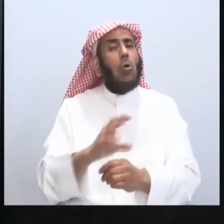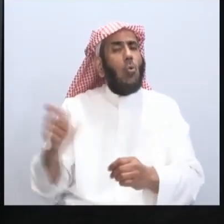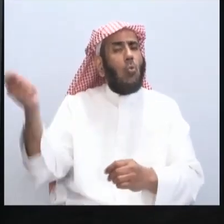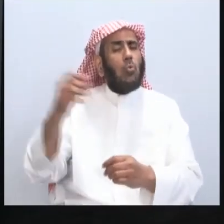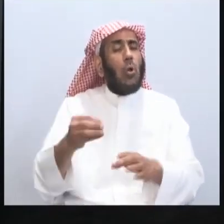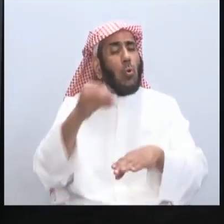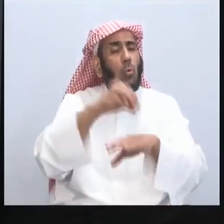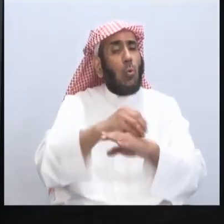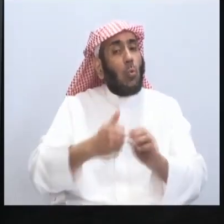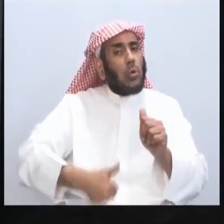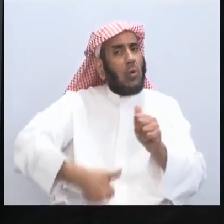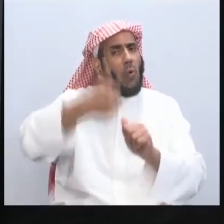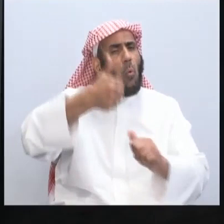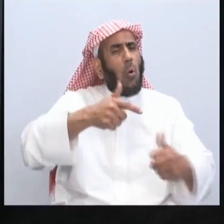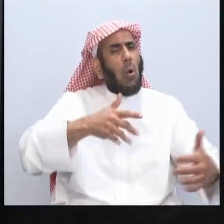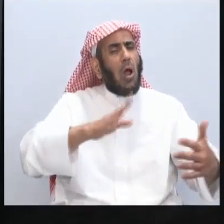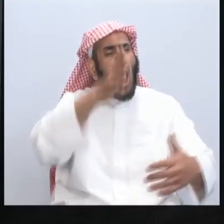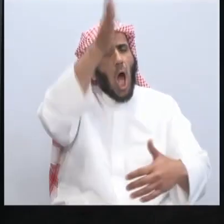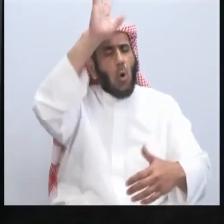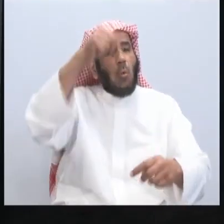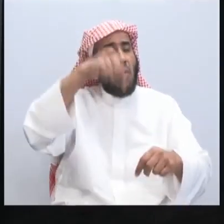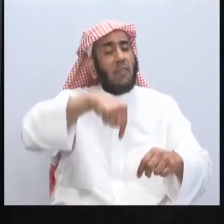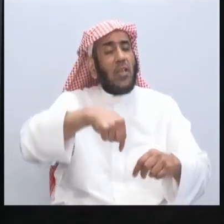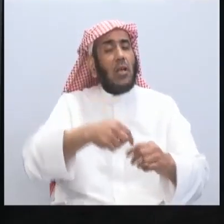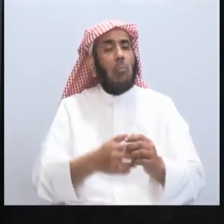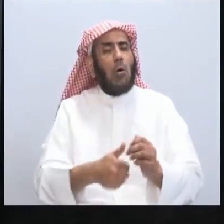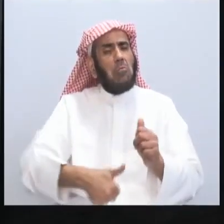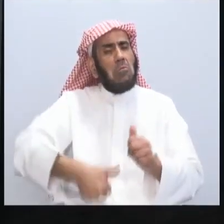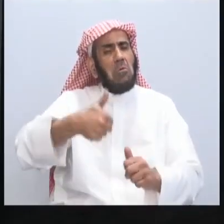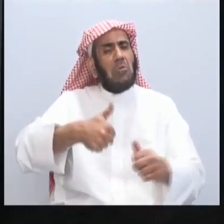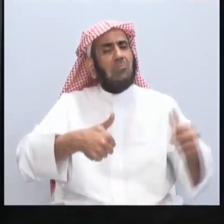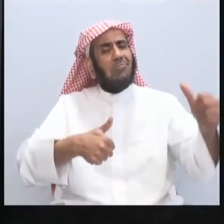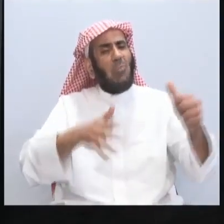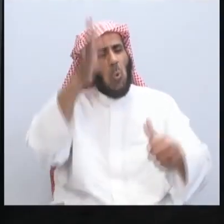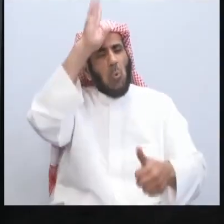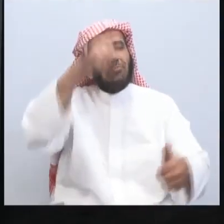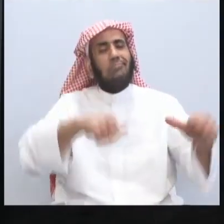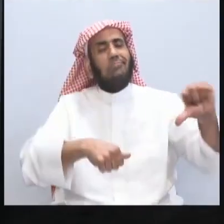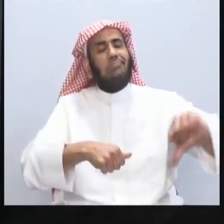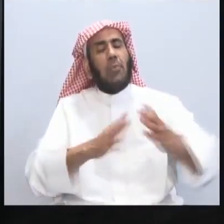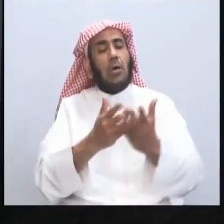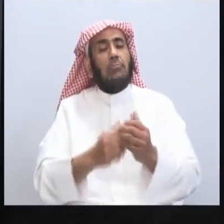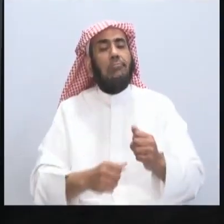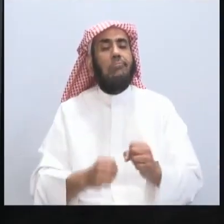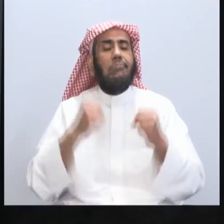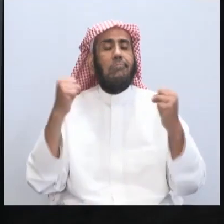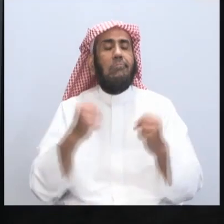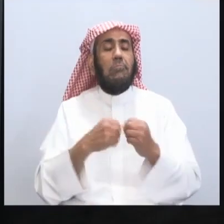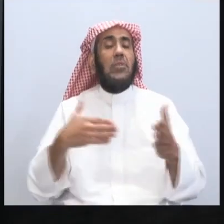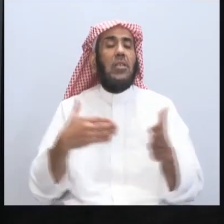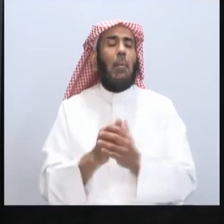البحر وتفوقوا على الروم في البحر تقويم